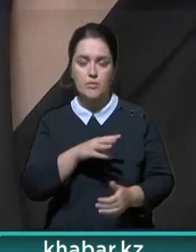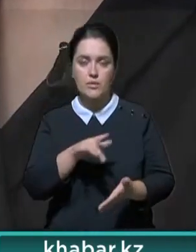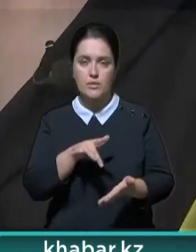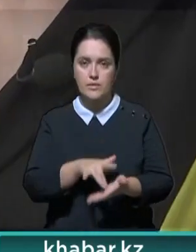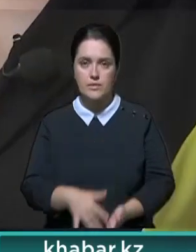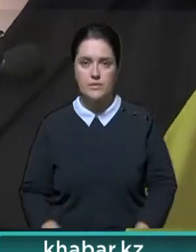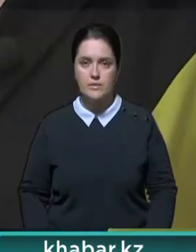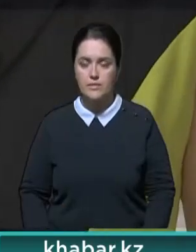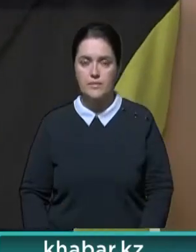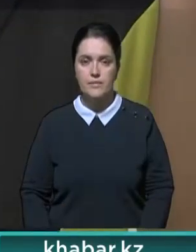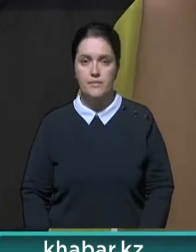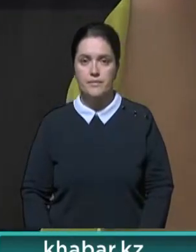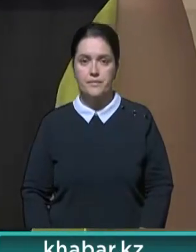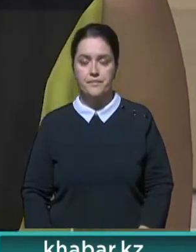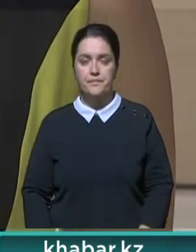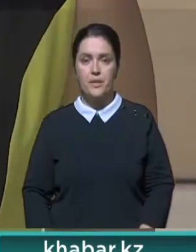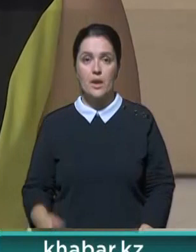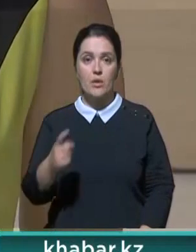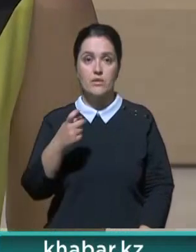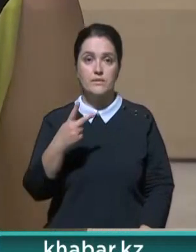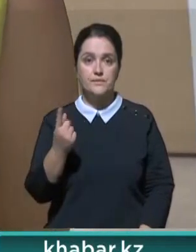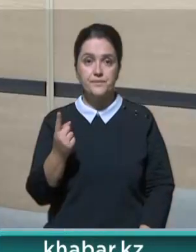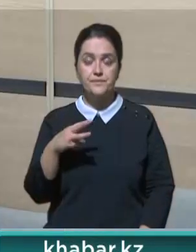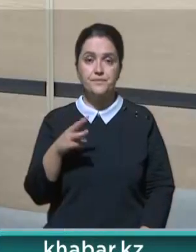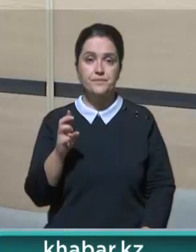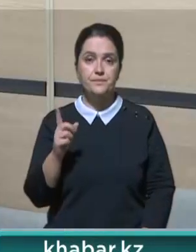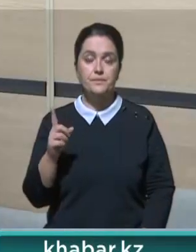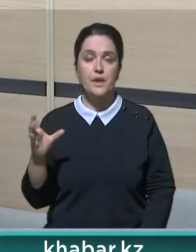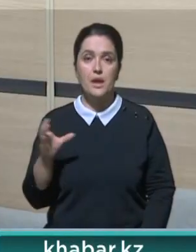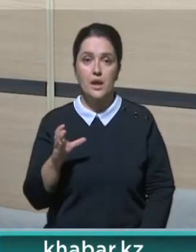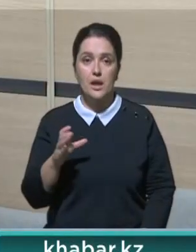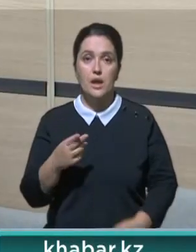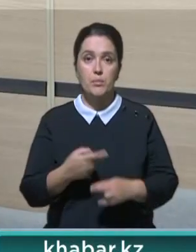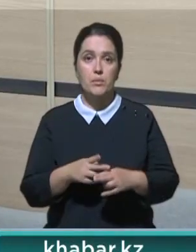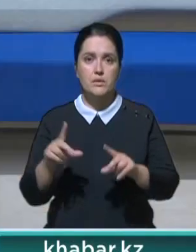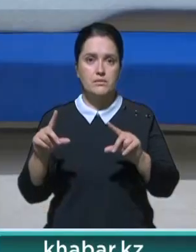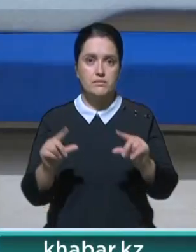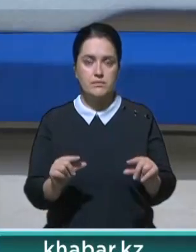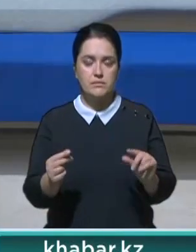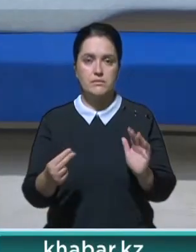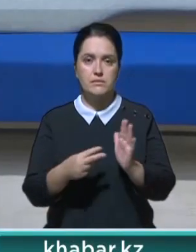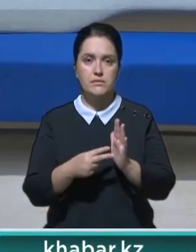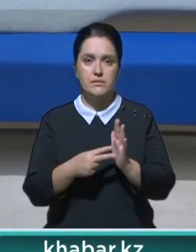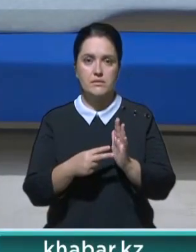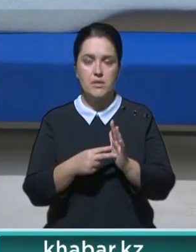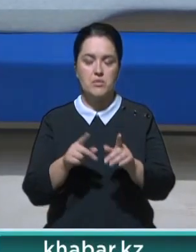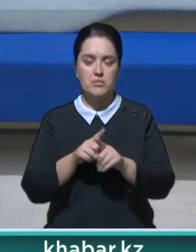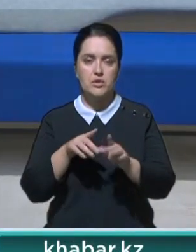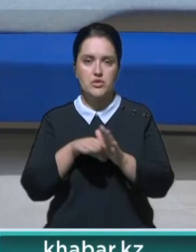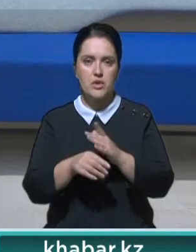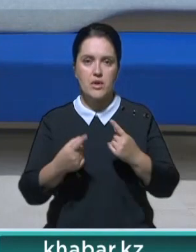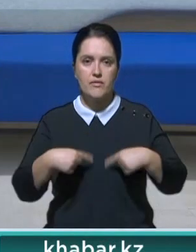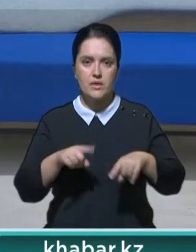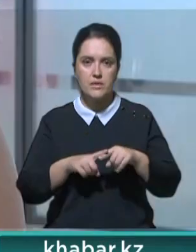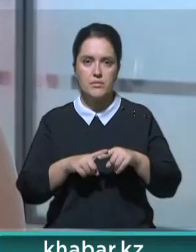городе. 121 мегабит в секунду. И все это по самым низким тарифам, так считают в ведомстве,